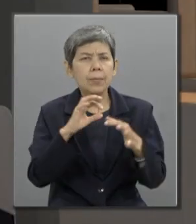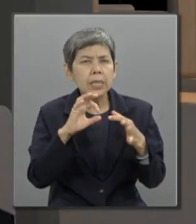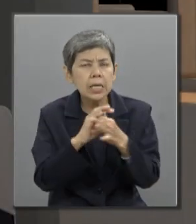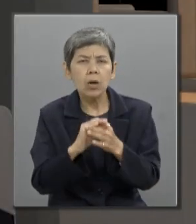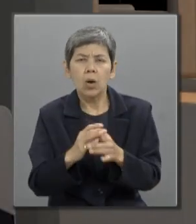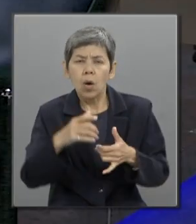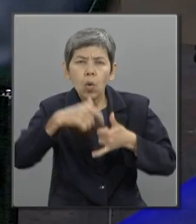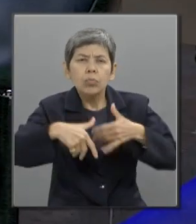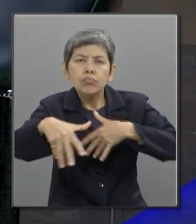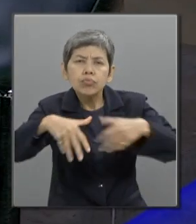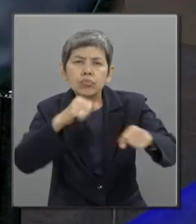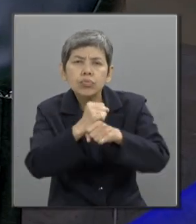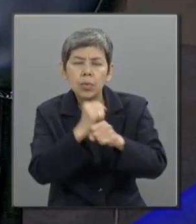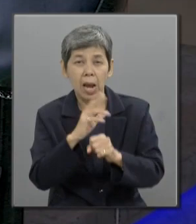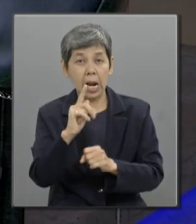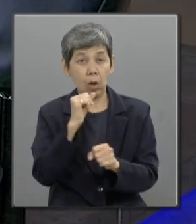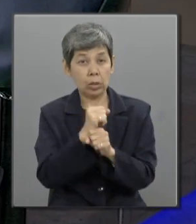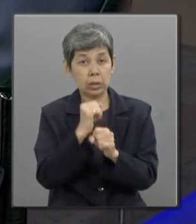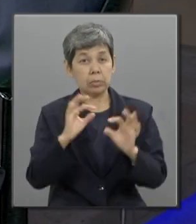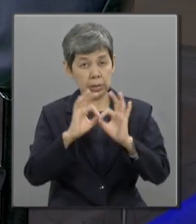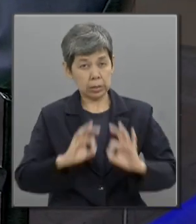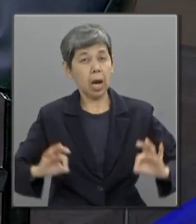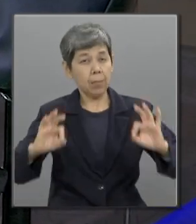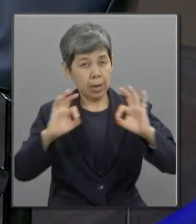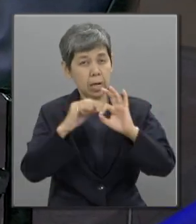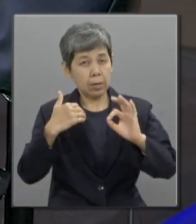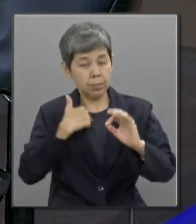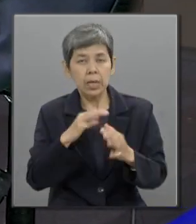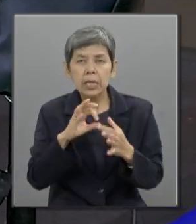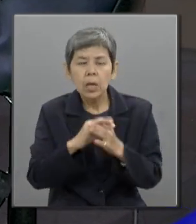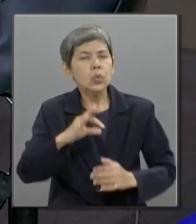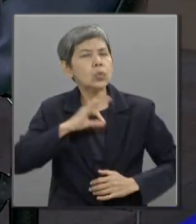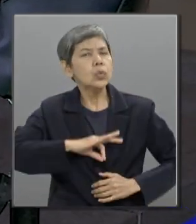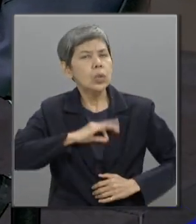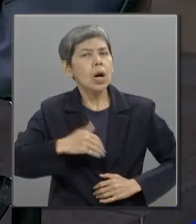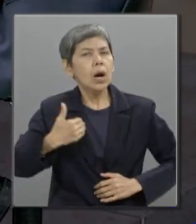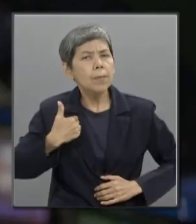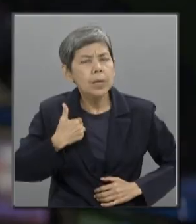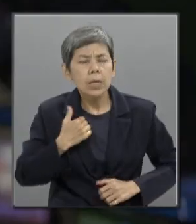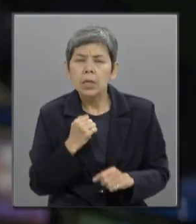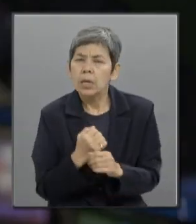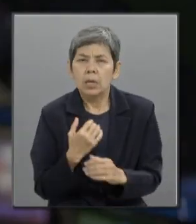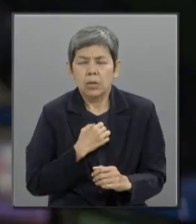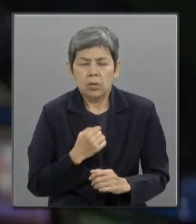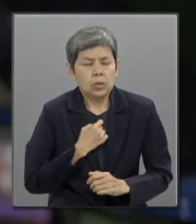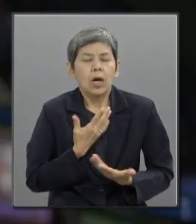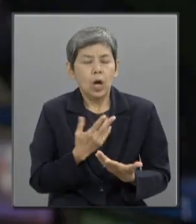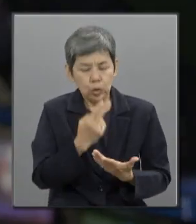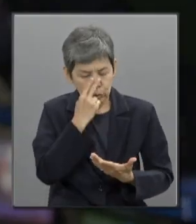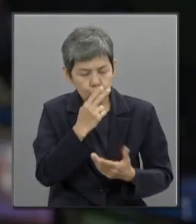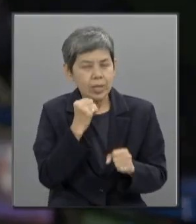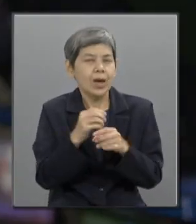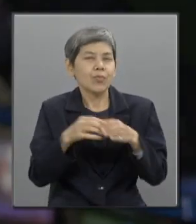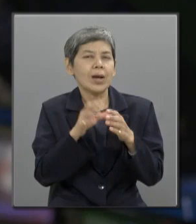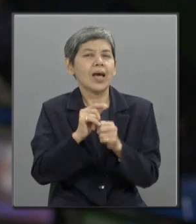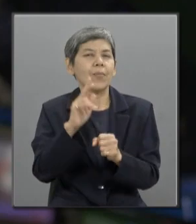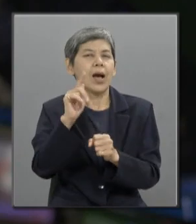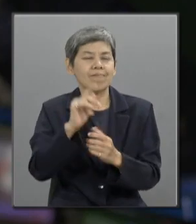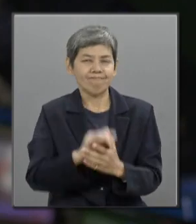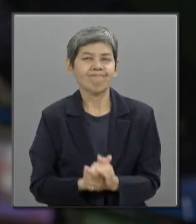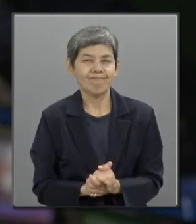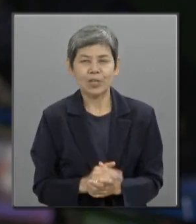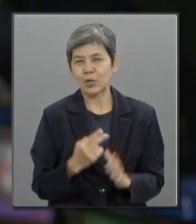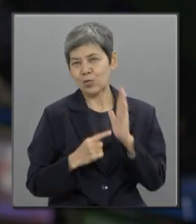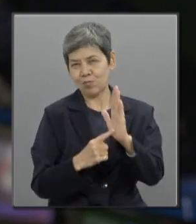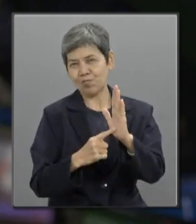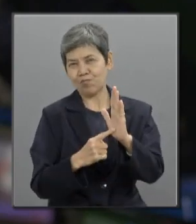ปุถุชนผู้สื่อข่าวก็เป็นปุถุชนธรรมดานะครับก็มีความรู้สึกได้แต่มันจะไม่ถูกใส่ไปในข่าวนี่